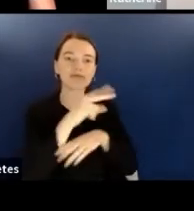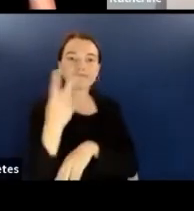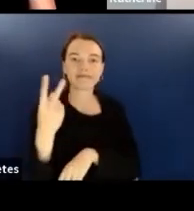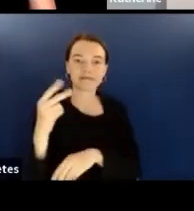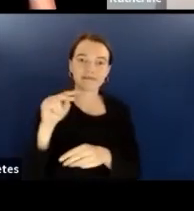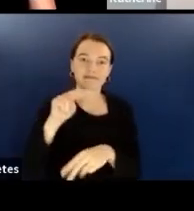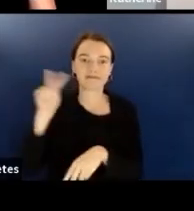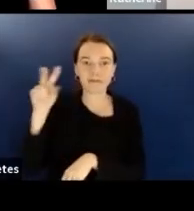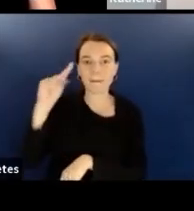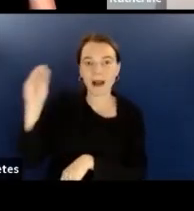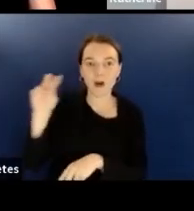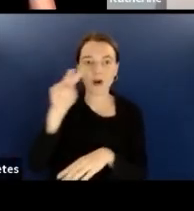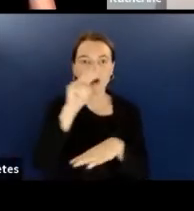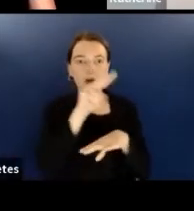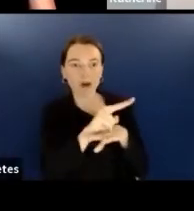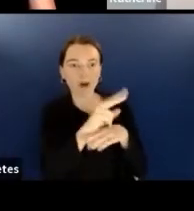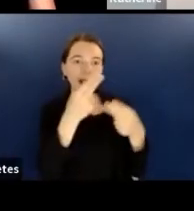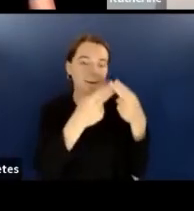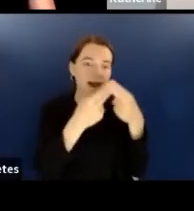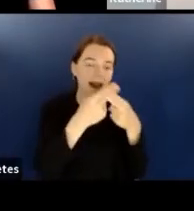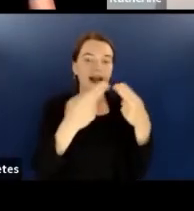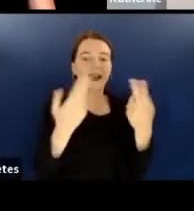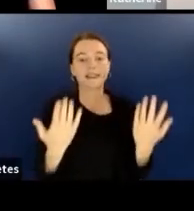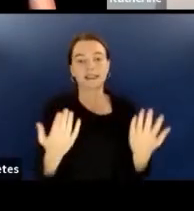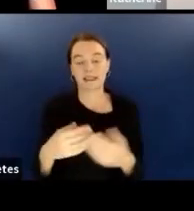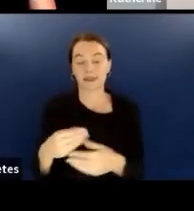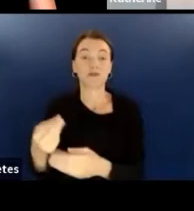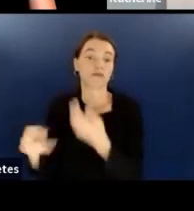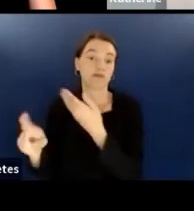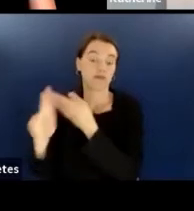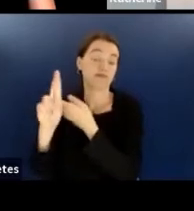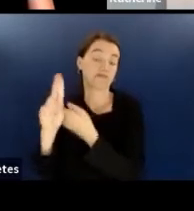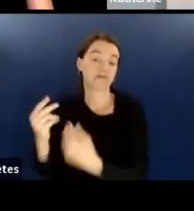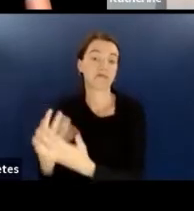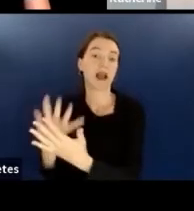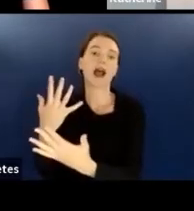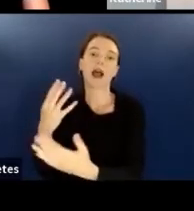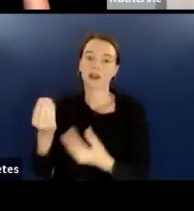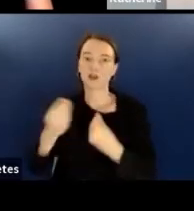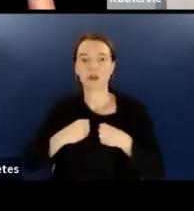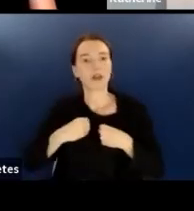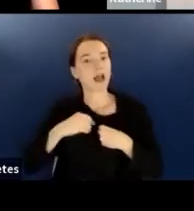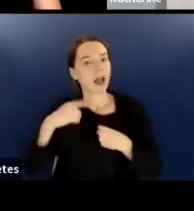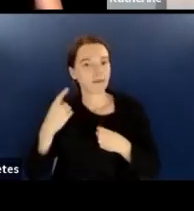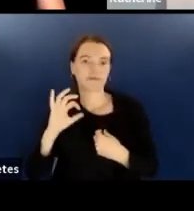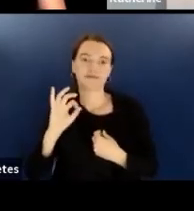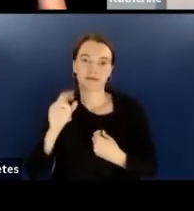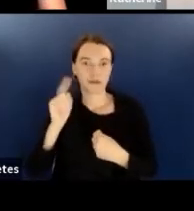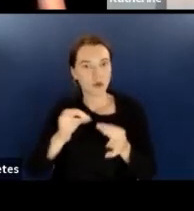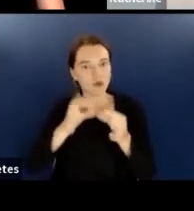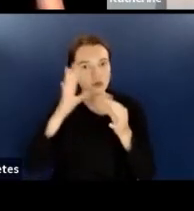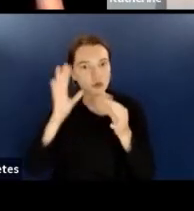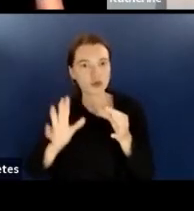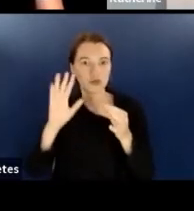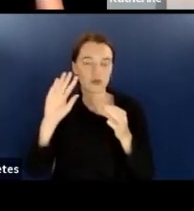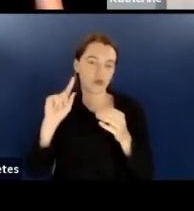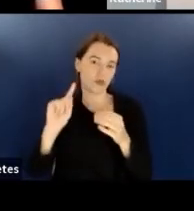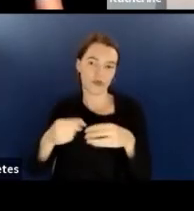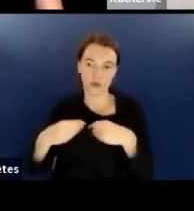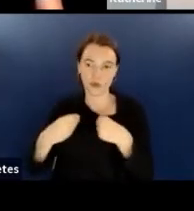aussi conforté dans l'importance de trouver une solution pour pouvoir permettre aux enfants